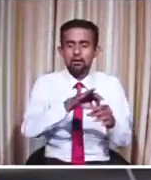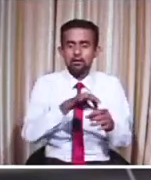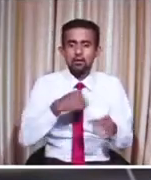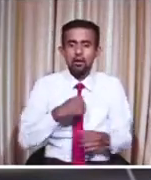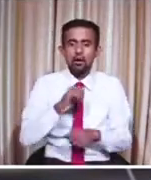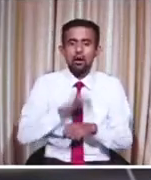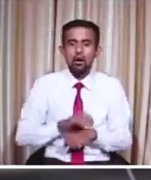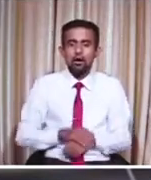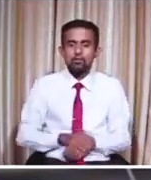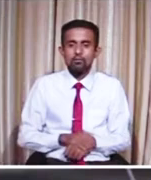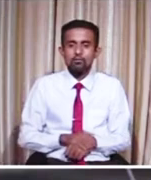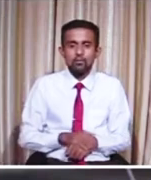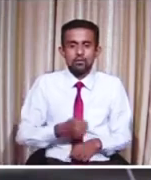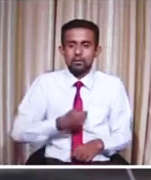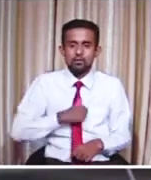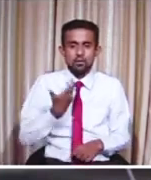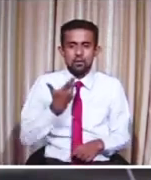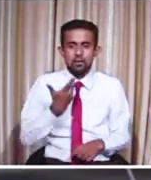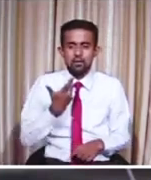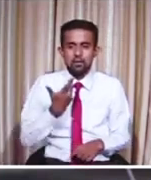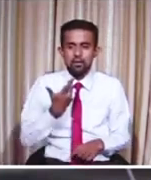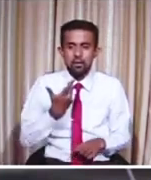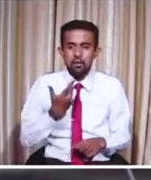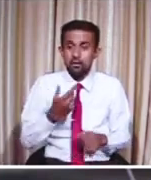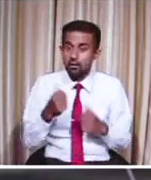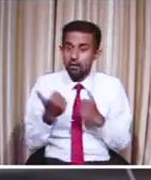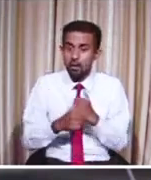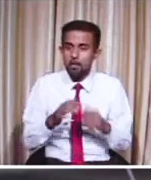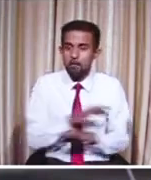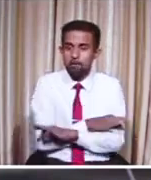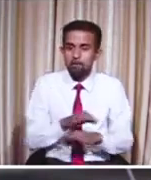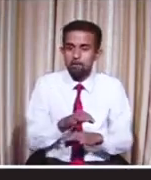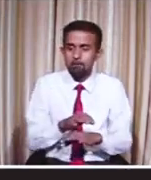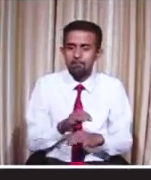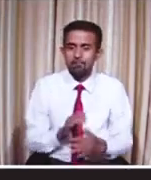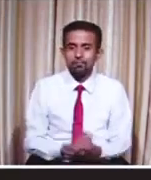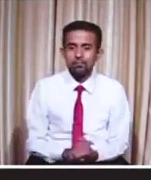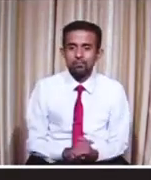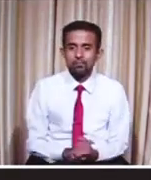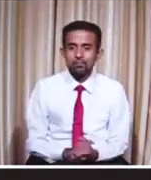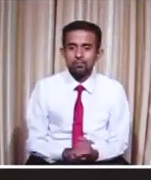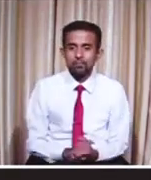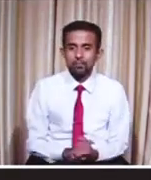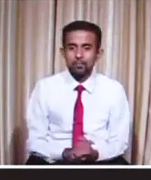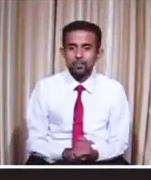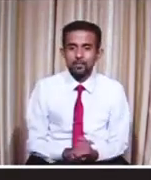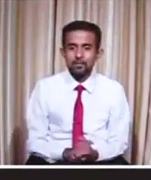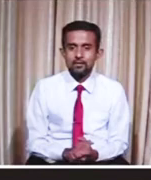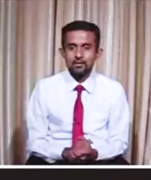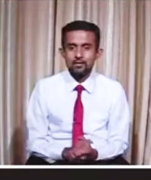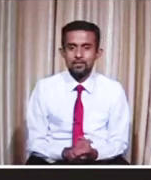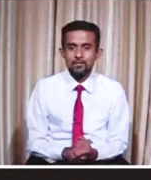allah nazar ne, ikat api virud day. Anda beranak sutre hai dalam video. Betul mar tau binar dekak kalah kita berarti. Betul mar gan tau dia din.